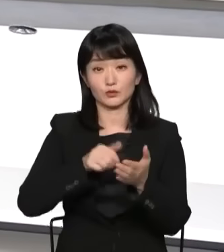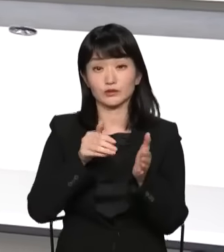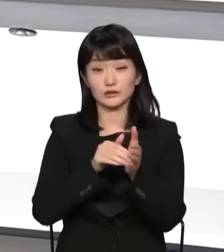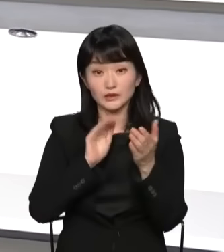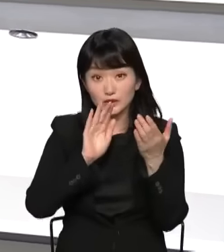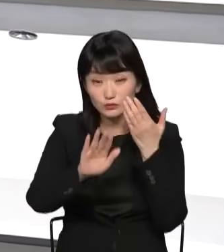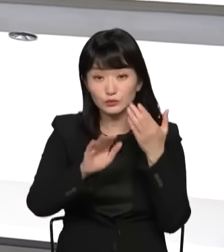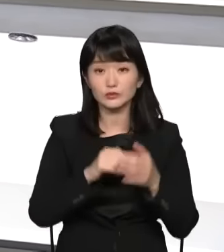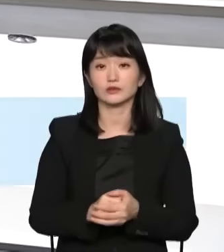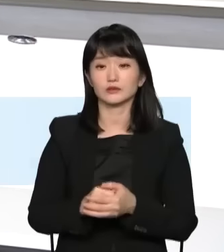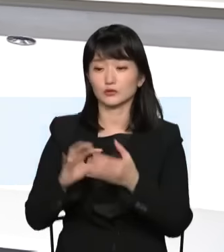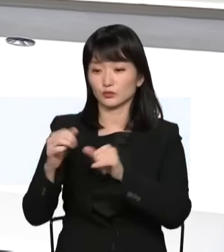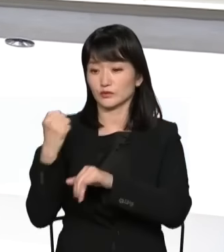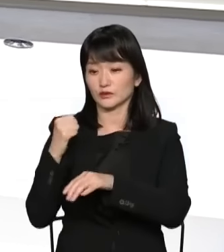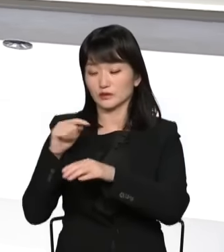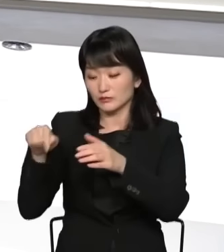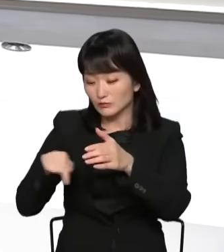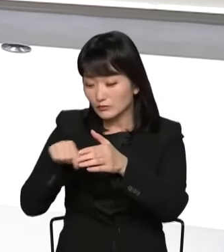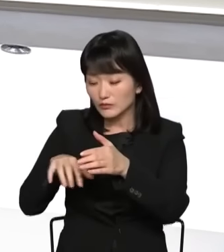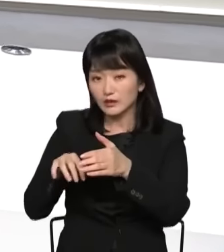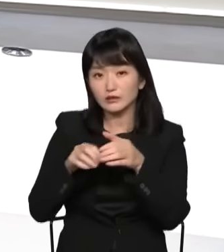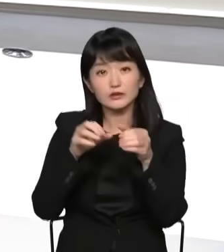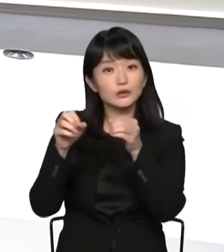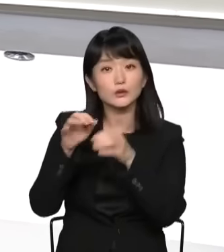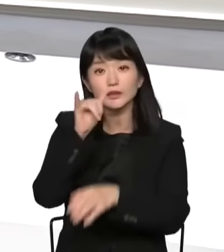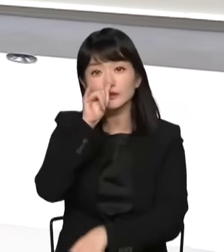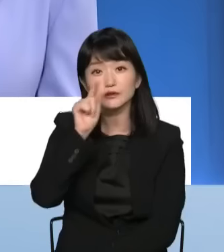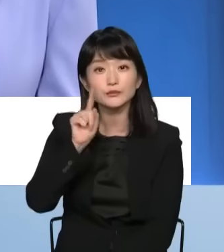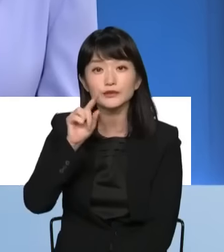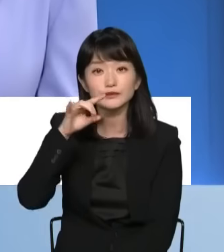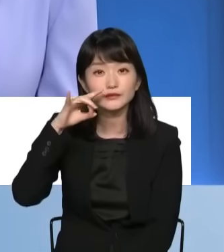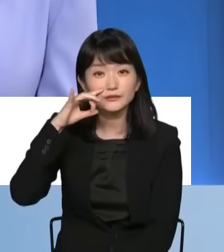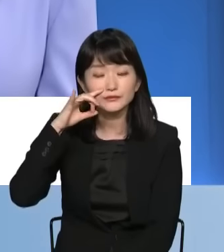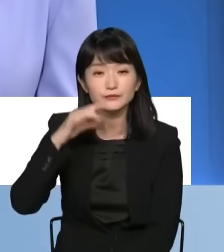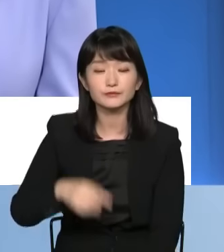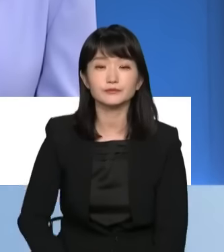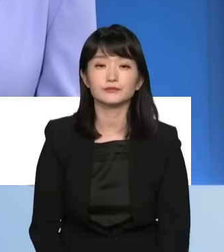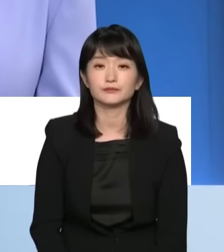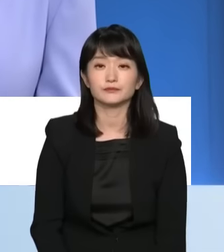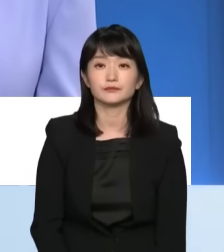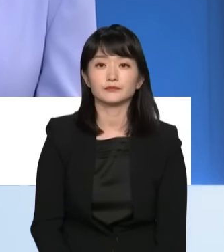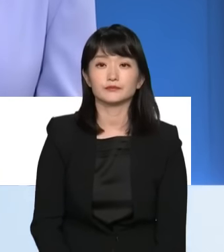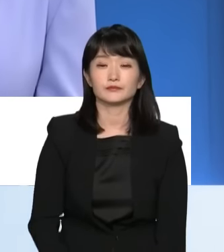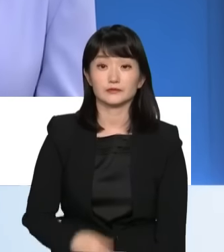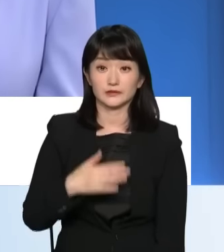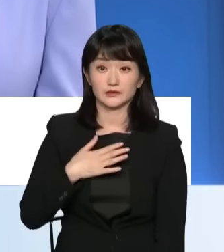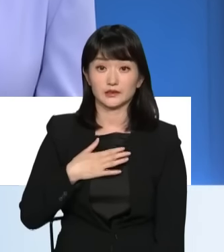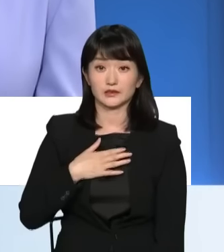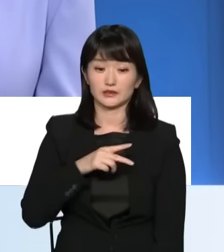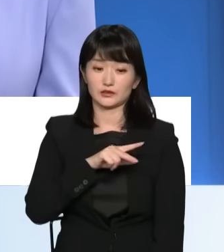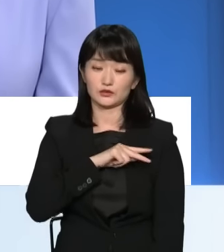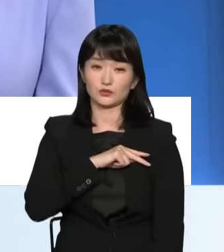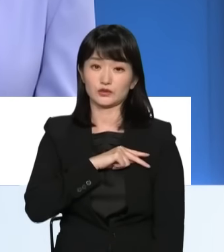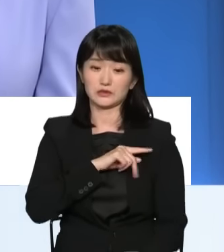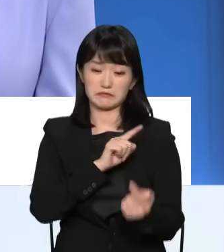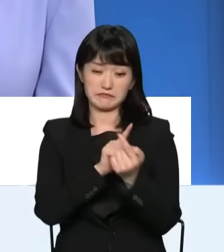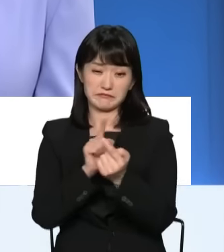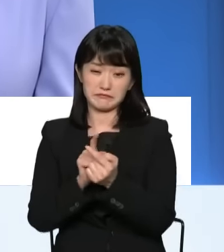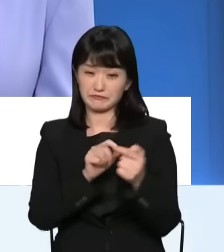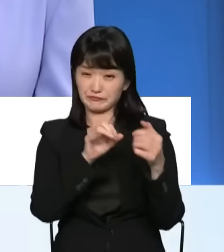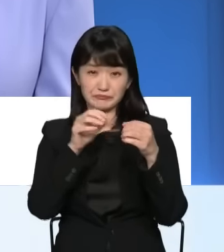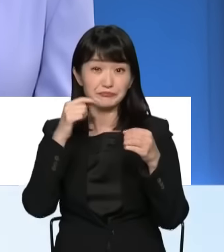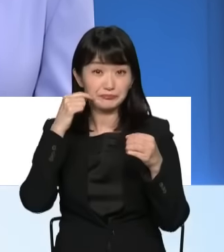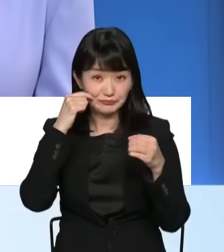실제로 좀 당 내에서 오간 이야기들이 있을까요 어 뭐 제가 많은 의원들고 대화를 못 해 봤는데